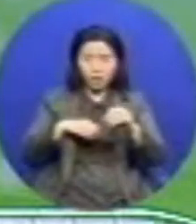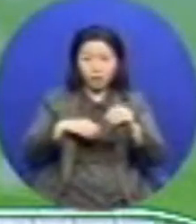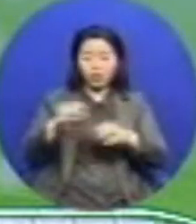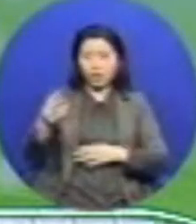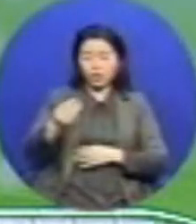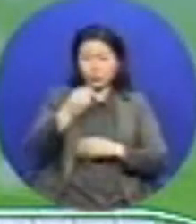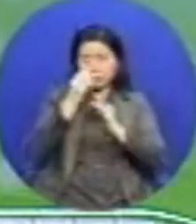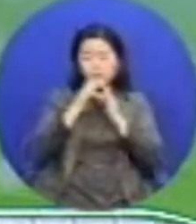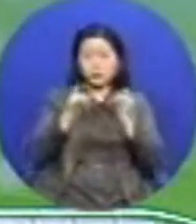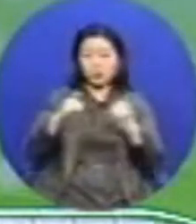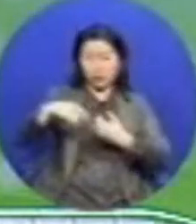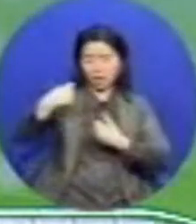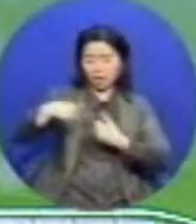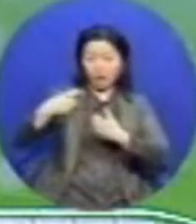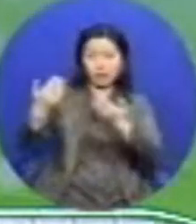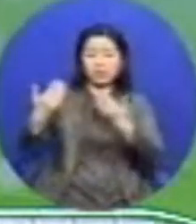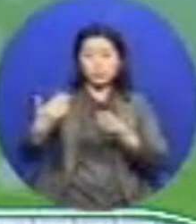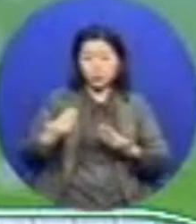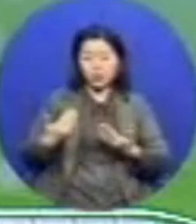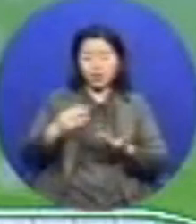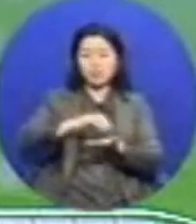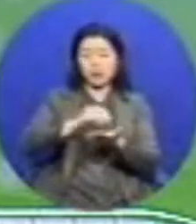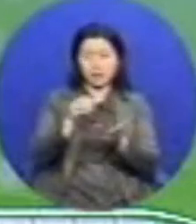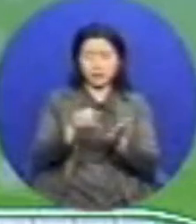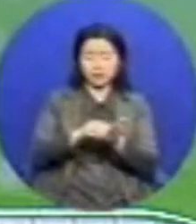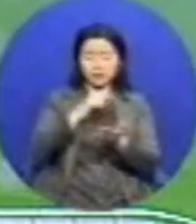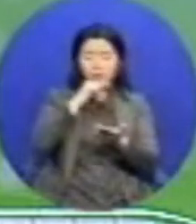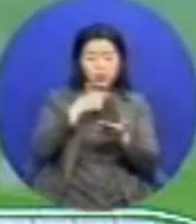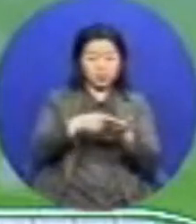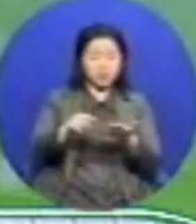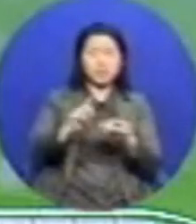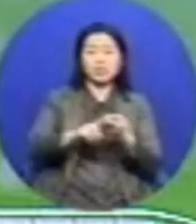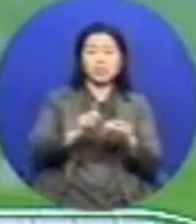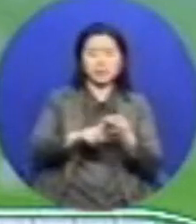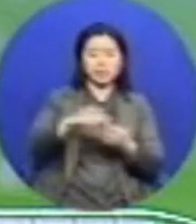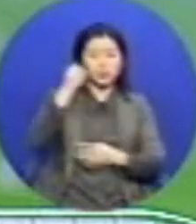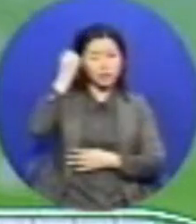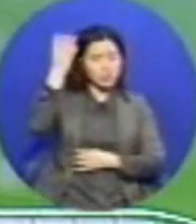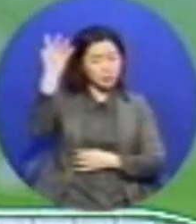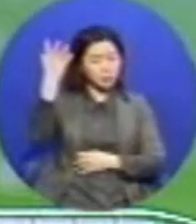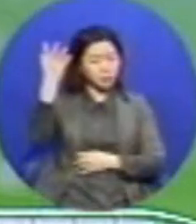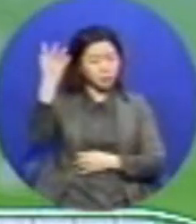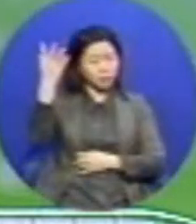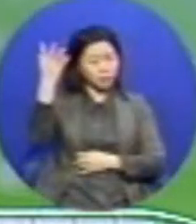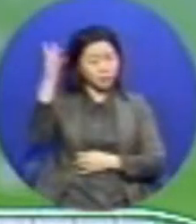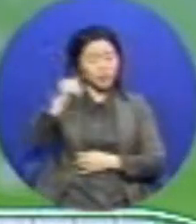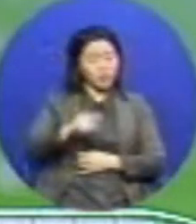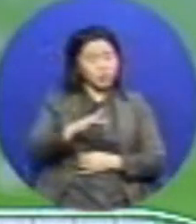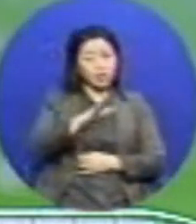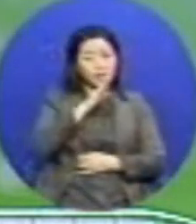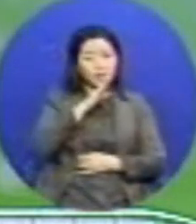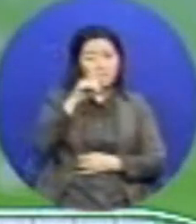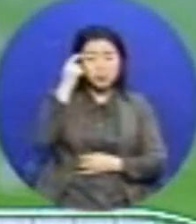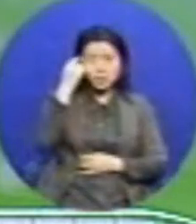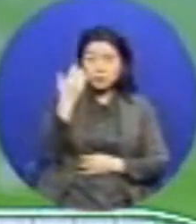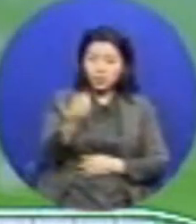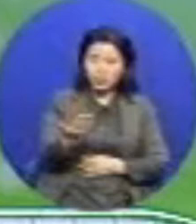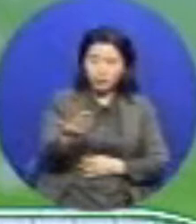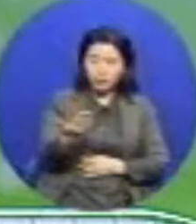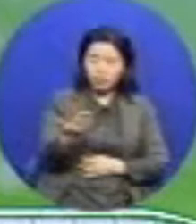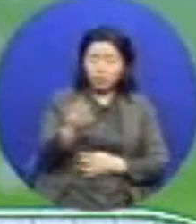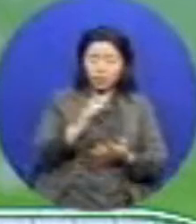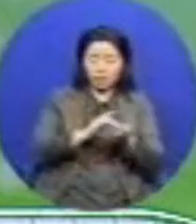알만큼 교회 빚에 대해서 이렇게 잊어버리고 지내는 것이 이게 정상인가 주님을 계속 바라보고